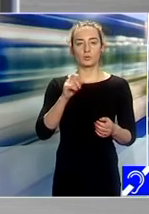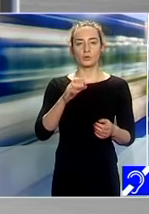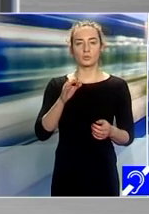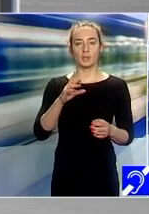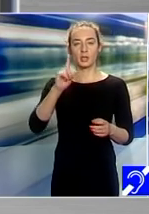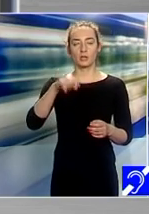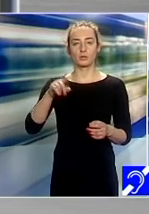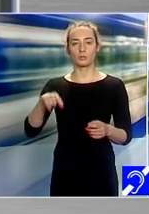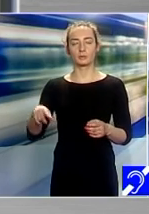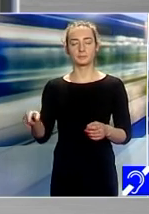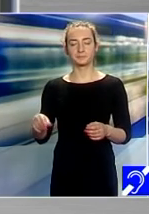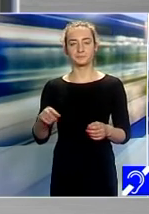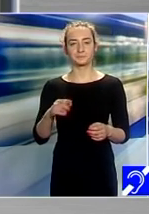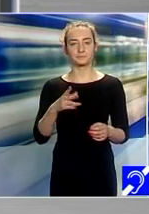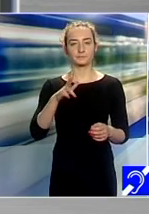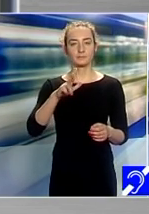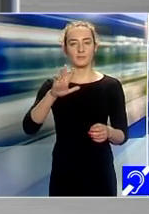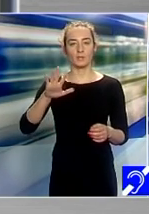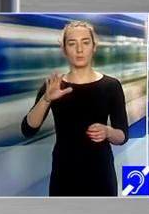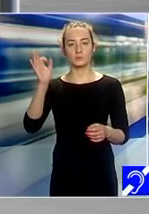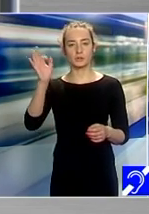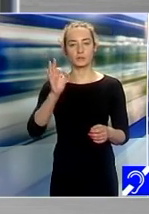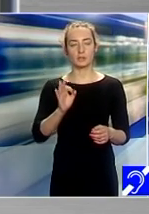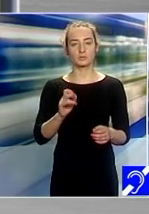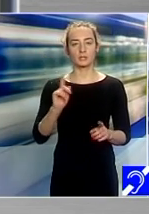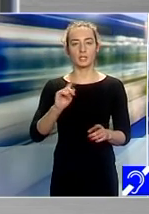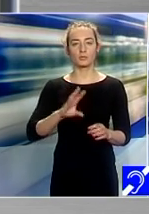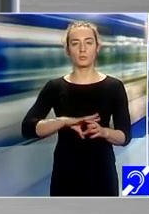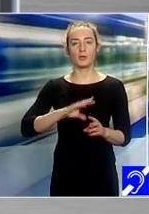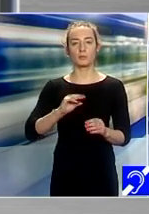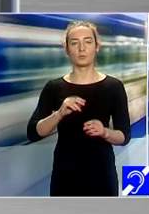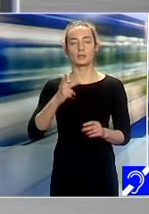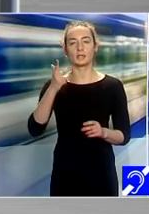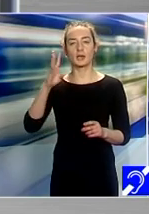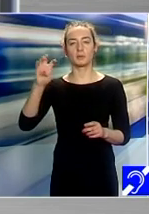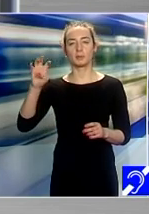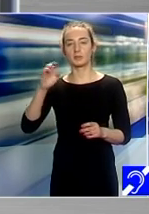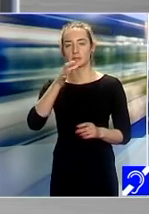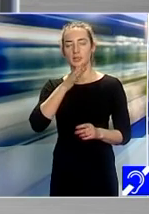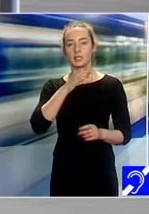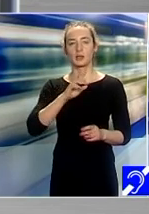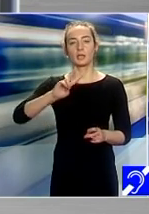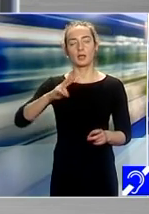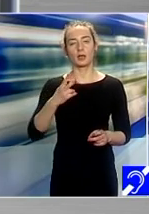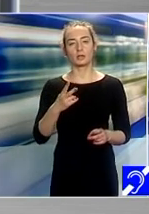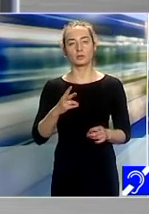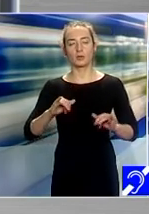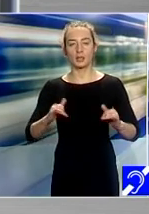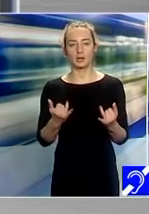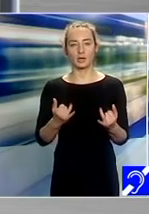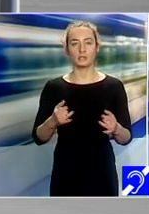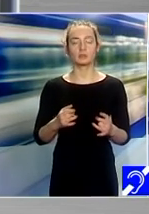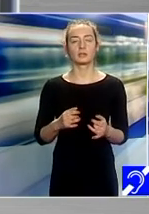din aceste venituri, dar nu mai mult de 3.400 de lei. Iar în al doilea caz, pentru cei care optează până la 2